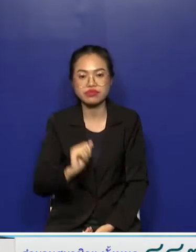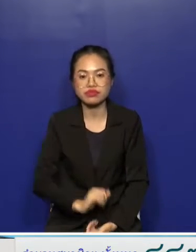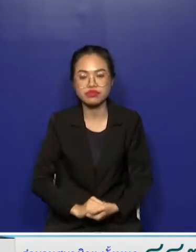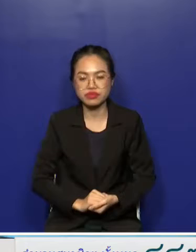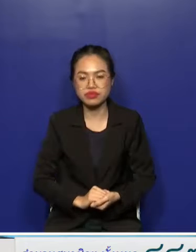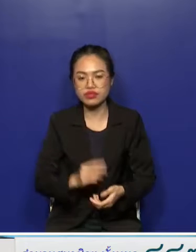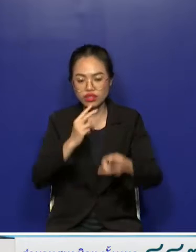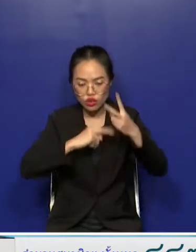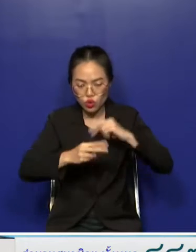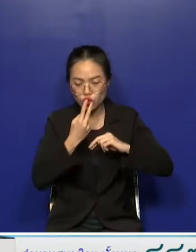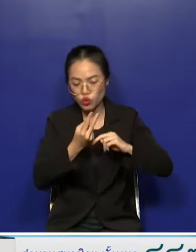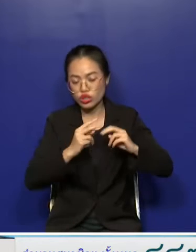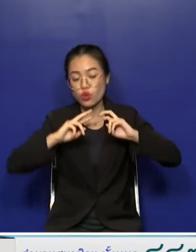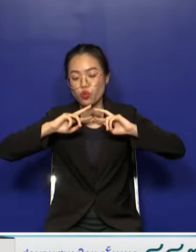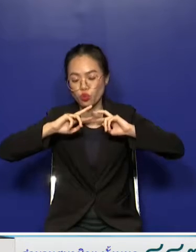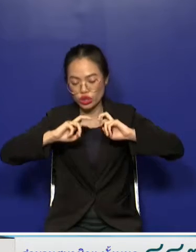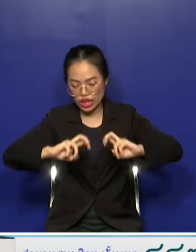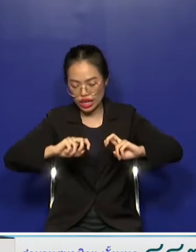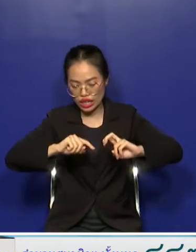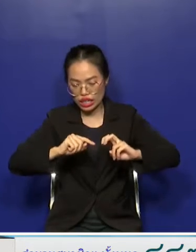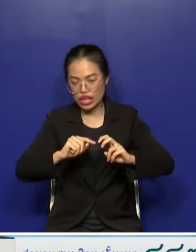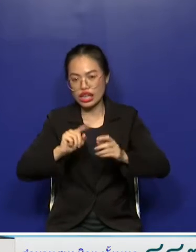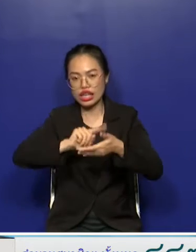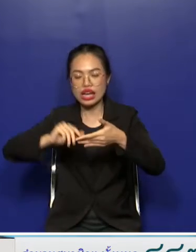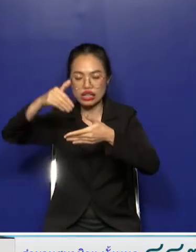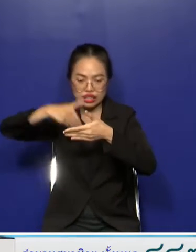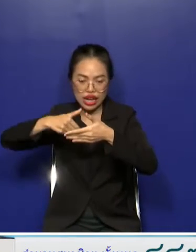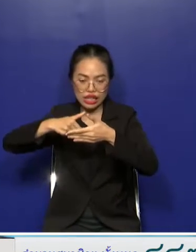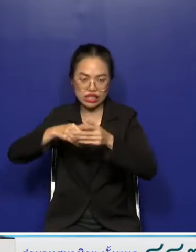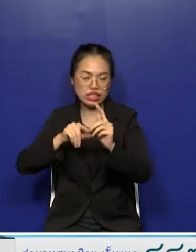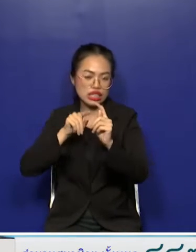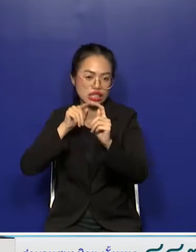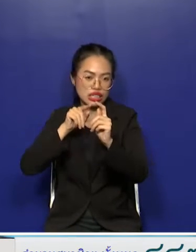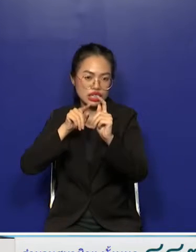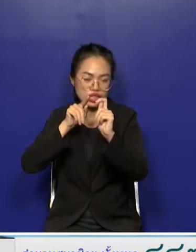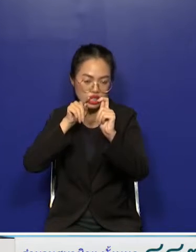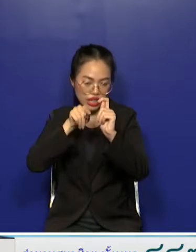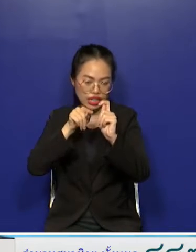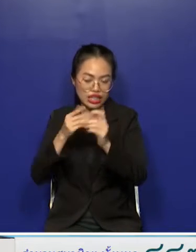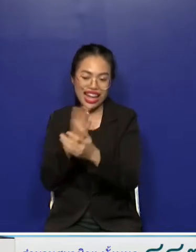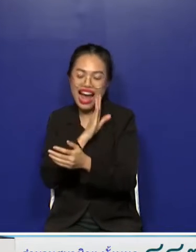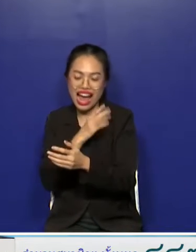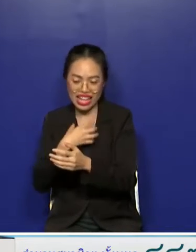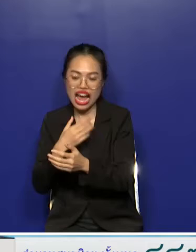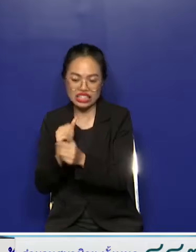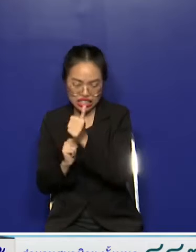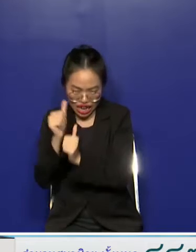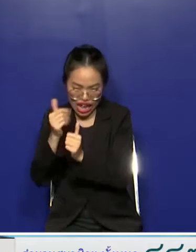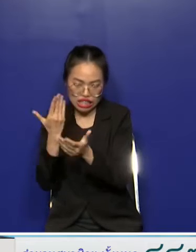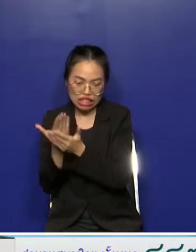จากผลงานวจัยของผมเองการเลกตงเขตหนึถ้าจะชนะด้วยการใช้เงินร tre Protestant